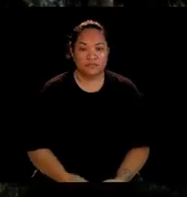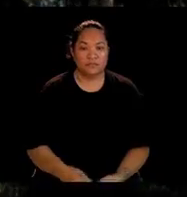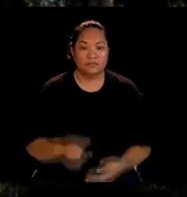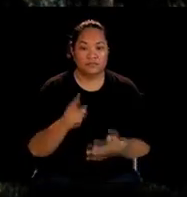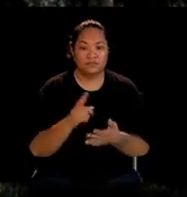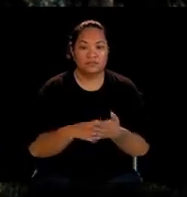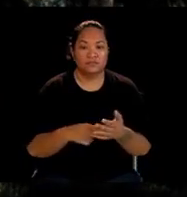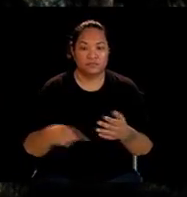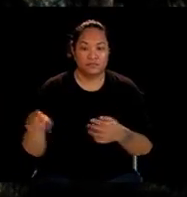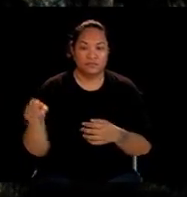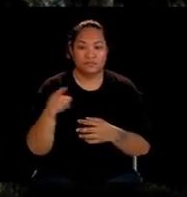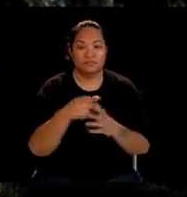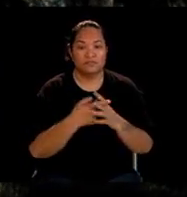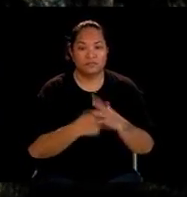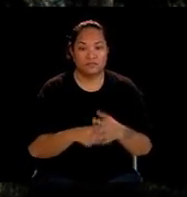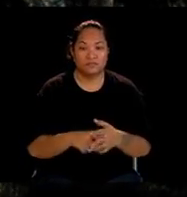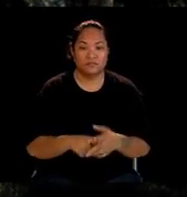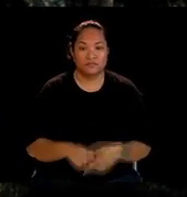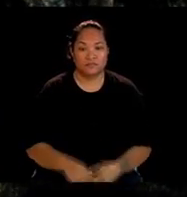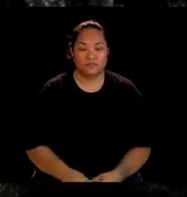Hafa itini tuhun niha.